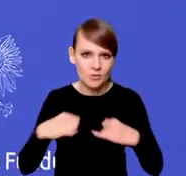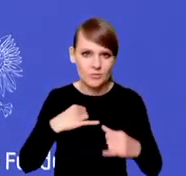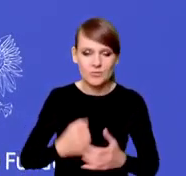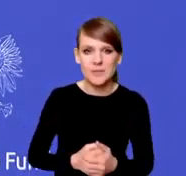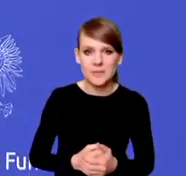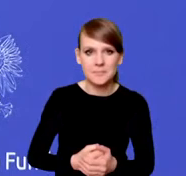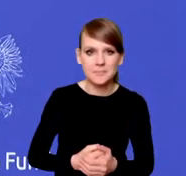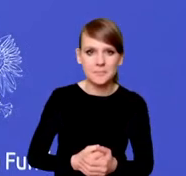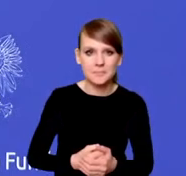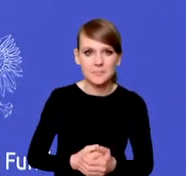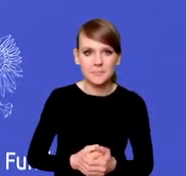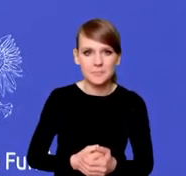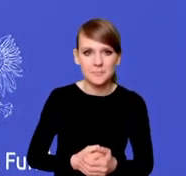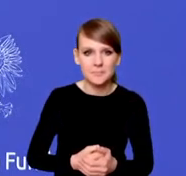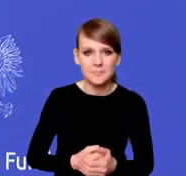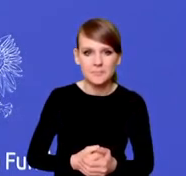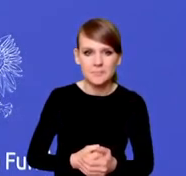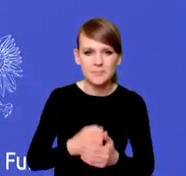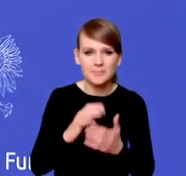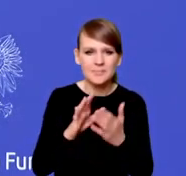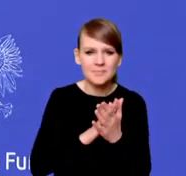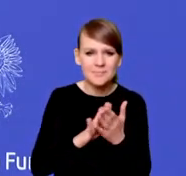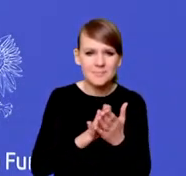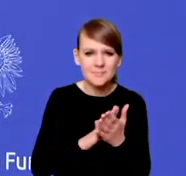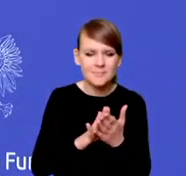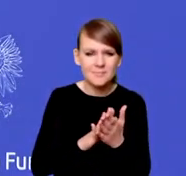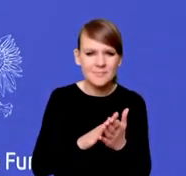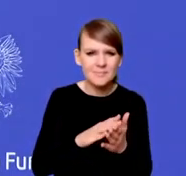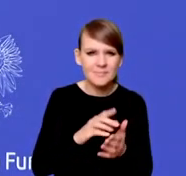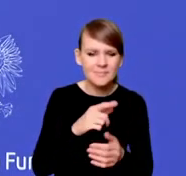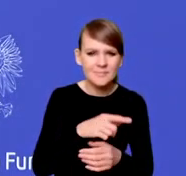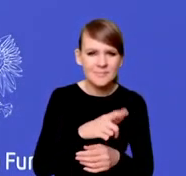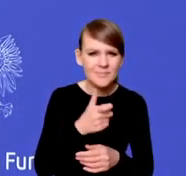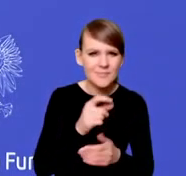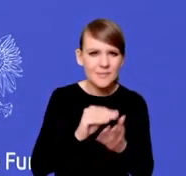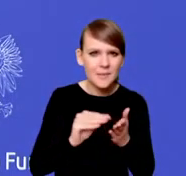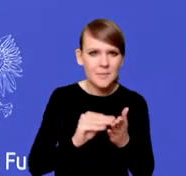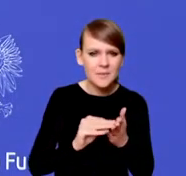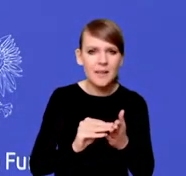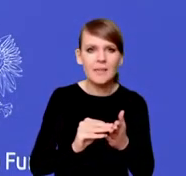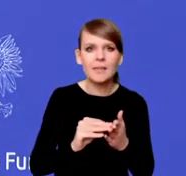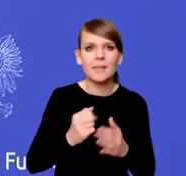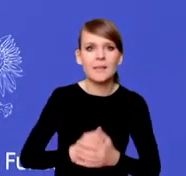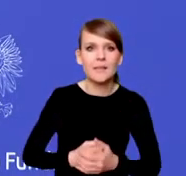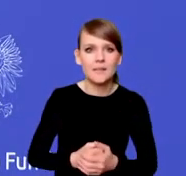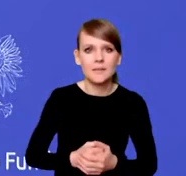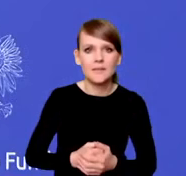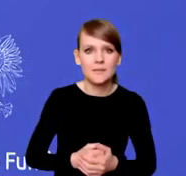młodzi, przepraszam, nie mogę tego tutaj doczytać, ci młodzi,